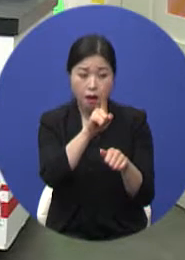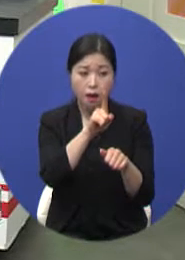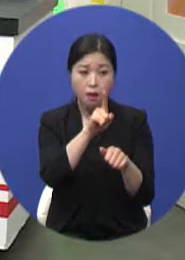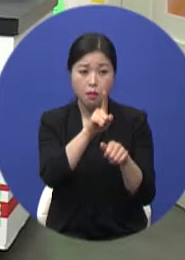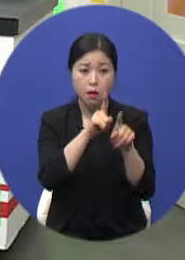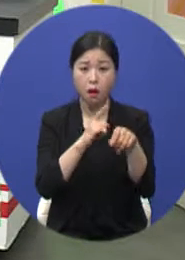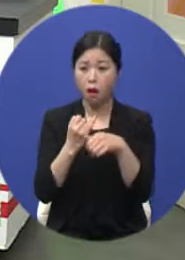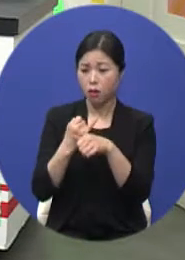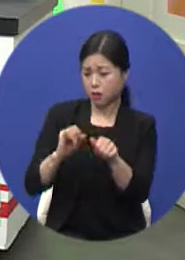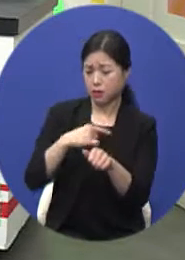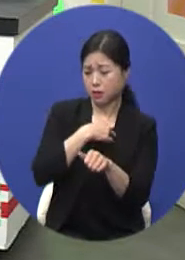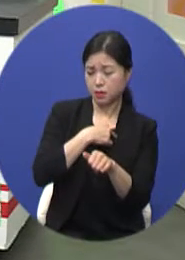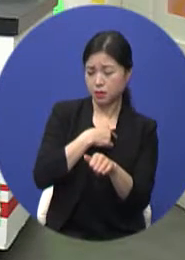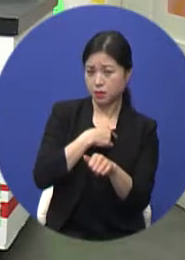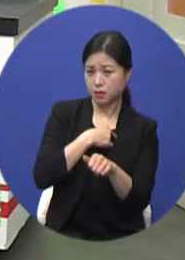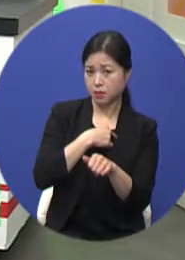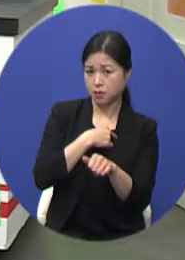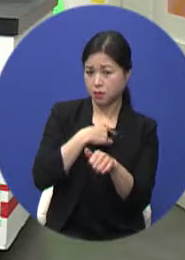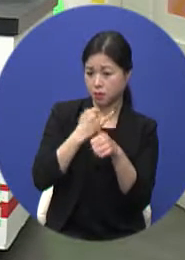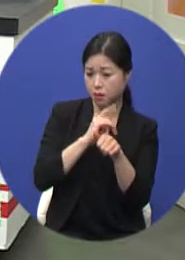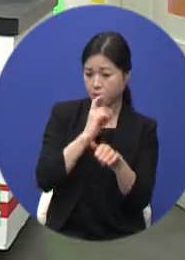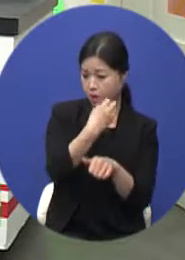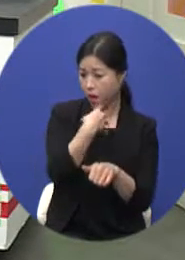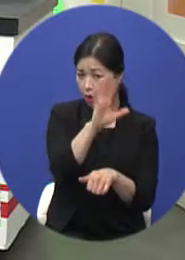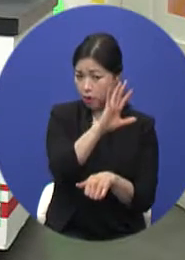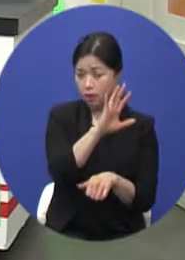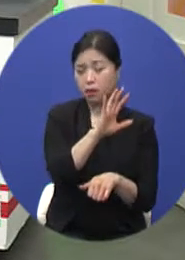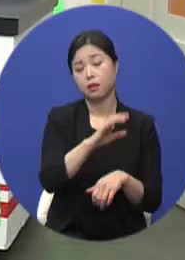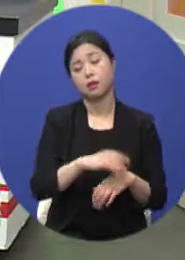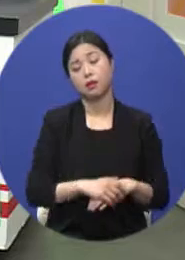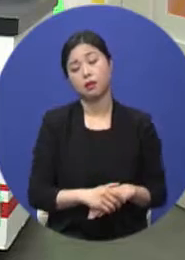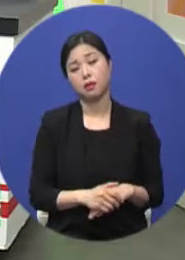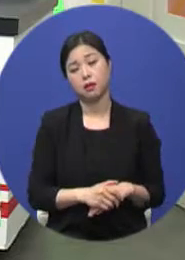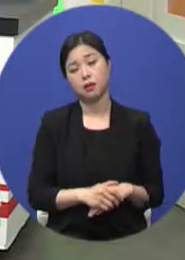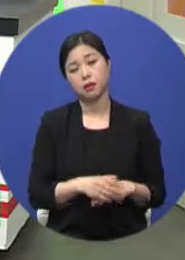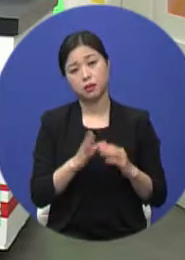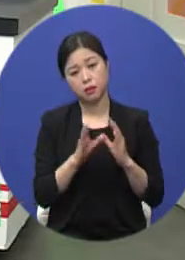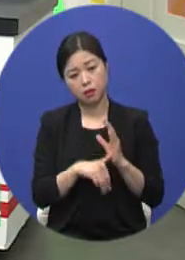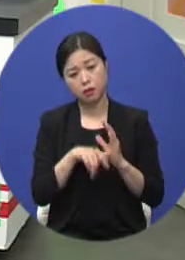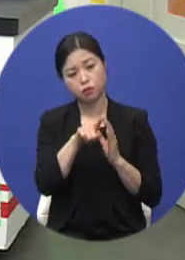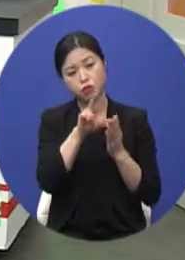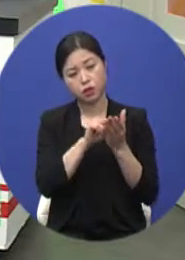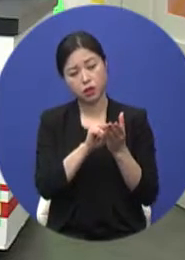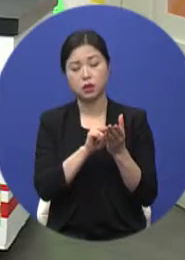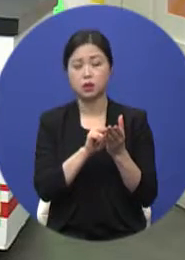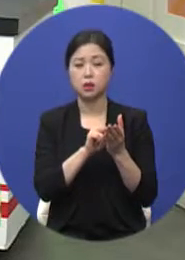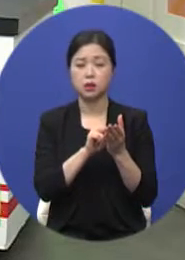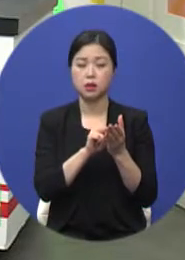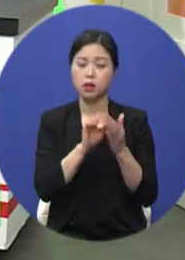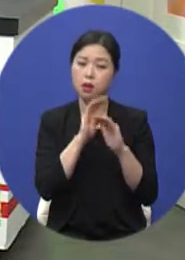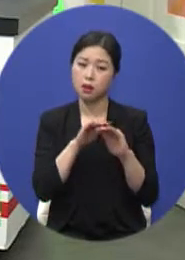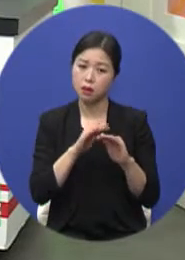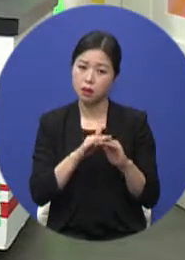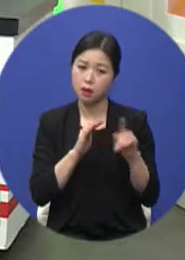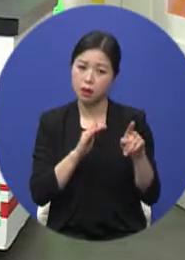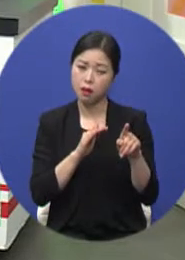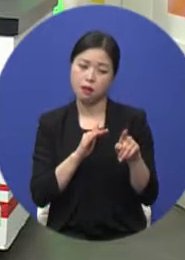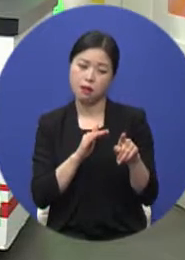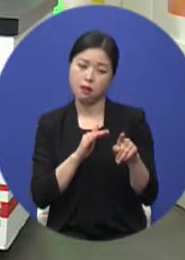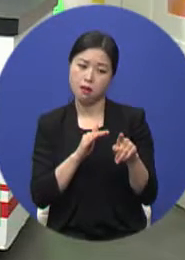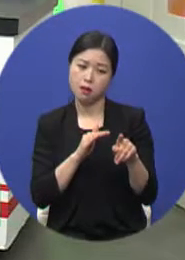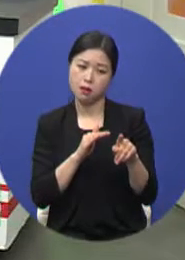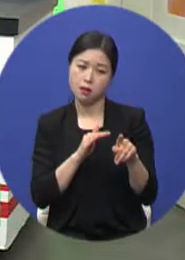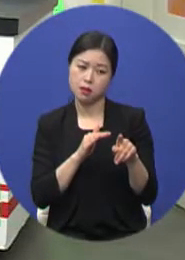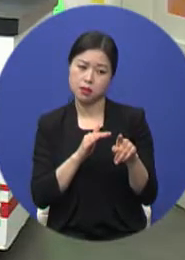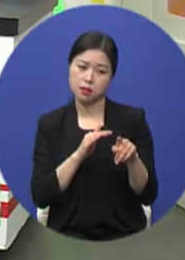또 회피하고 이혼하자 소리는 안 하면서 그랬을 때 어떻게 해야 이 사람의 버릇을 고쳐서